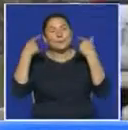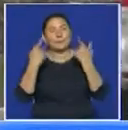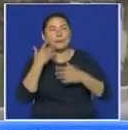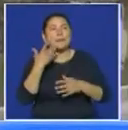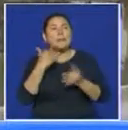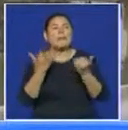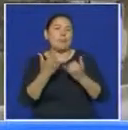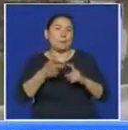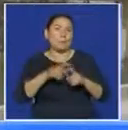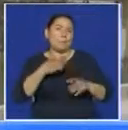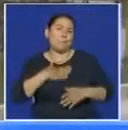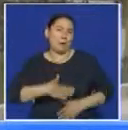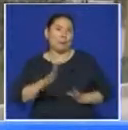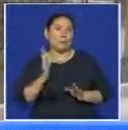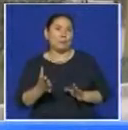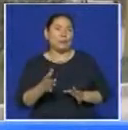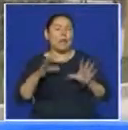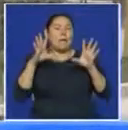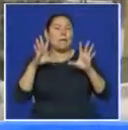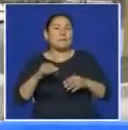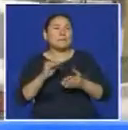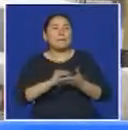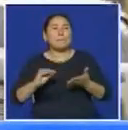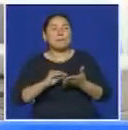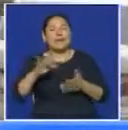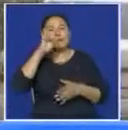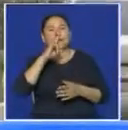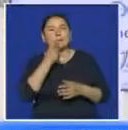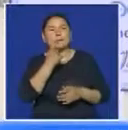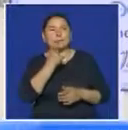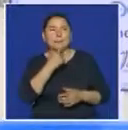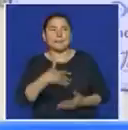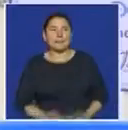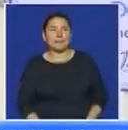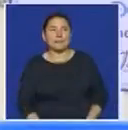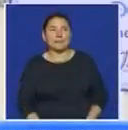и гостям будет приятно. Все афоризмы и пословицы написаны на казахском языке.